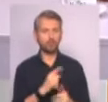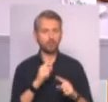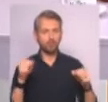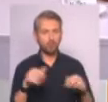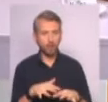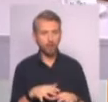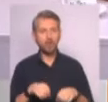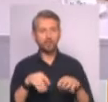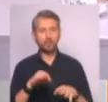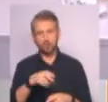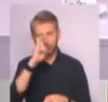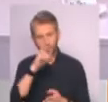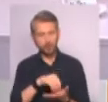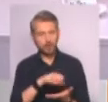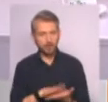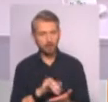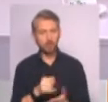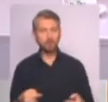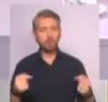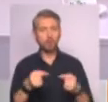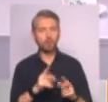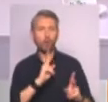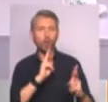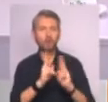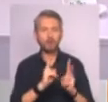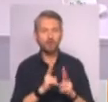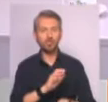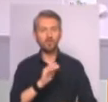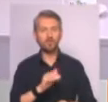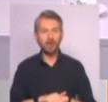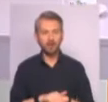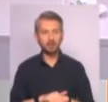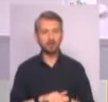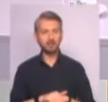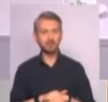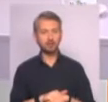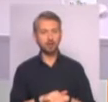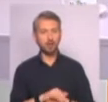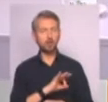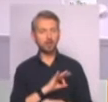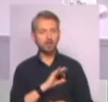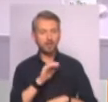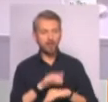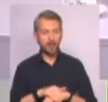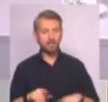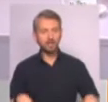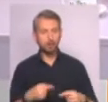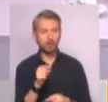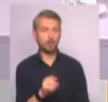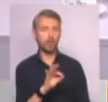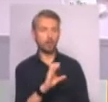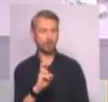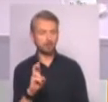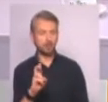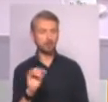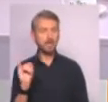рішення про державну реєстрацію і відповідним чином оскаржити факт, юридичний факт створення вказаного ОСББ.